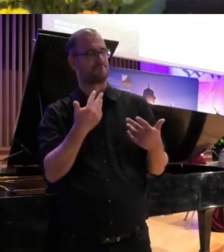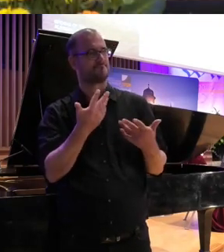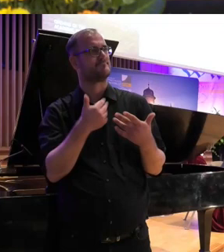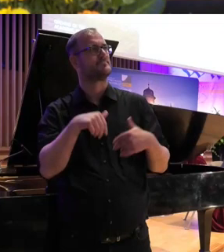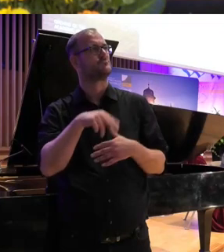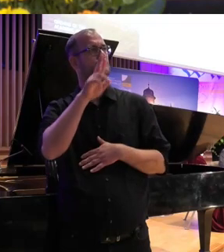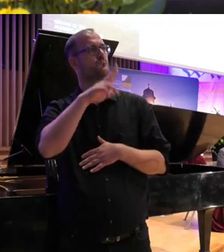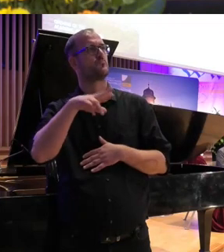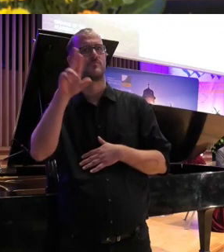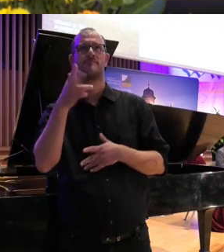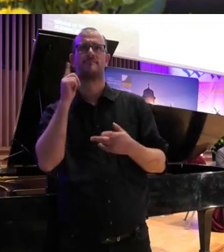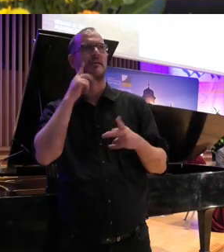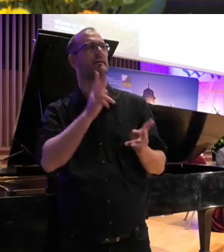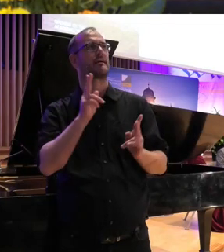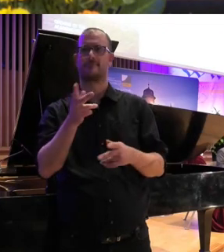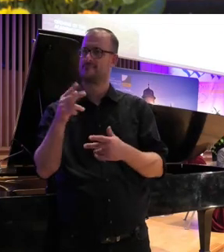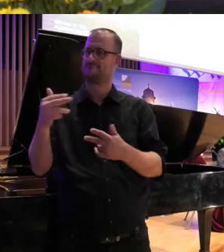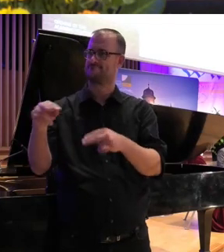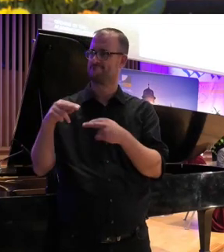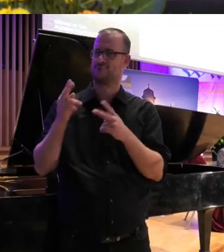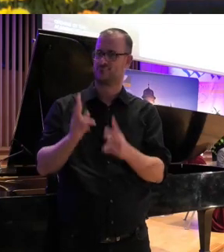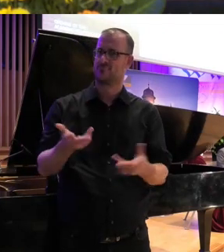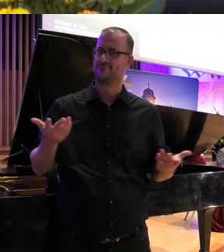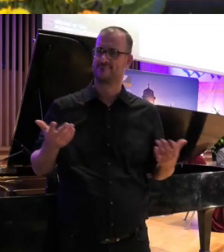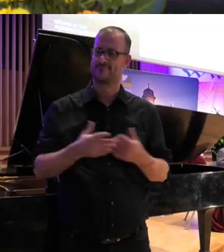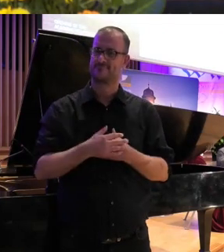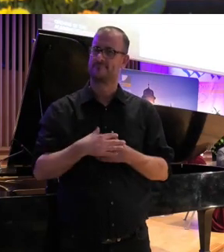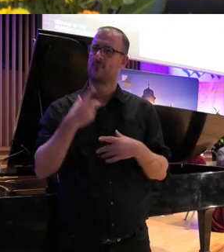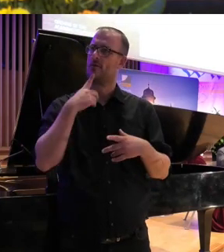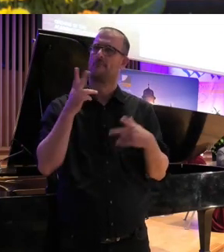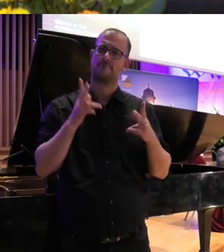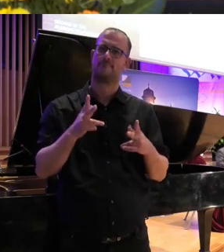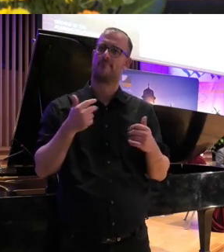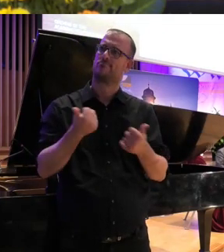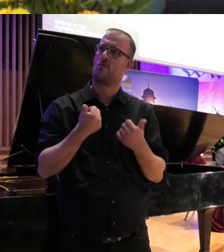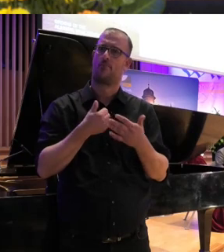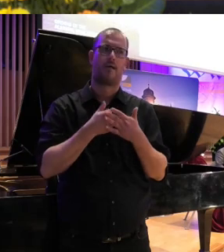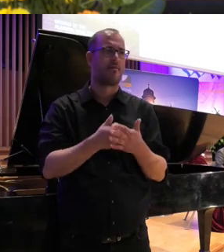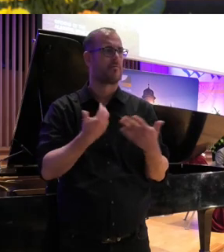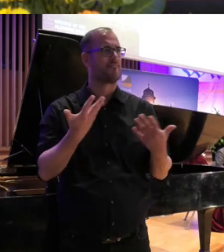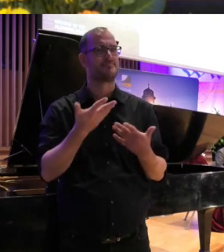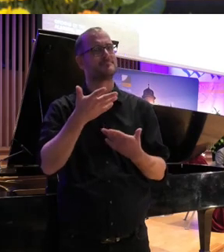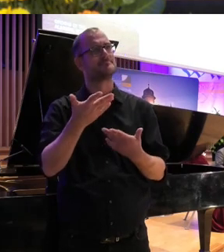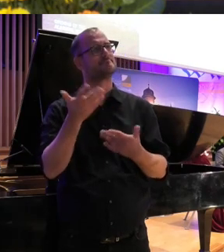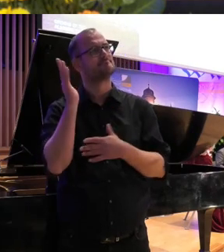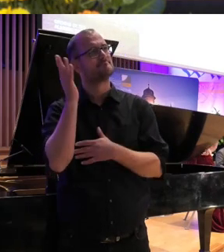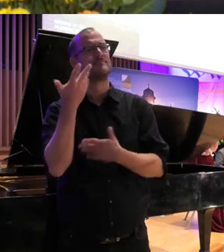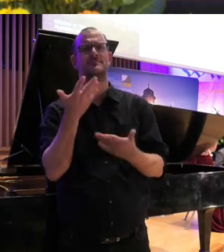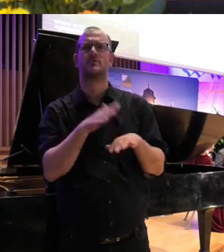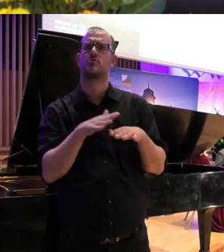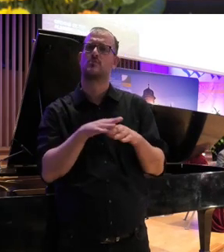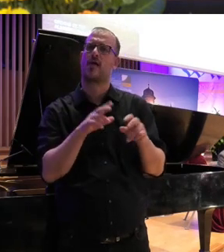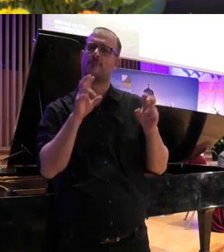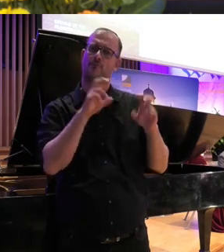an der Universität für richtig halten. Und ich fand es sehr toll und auch beeindruckend, welches Plädoyer Sie für die